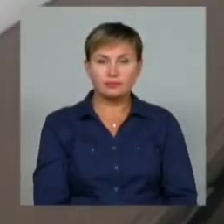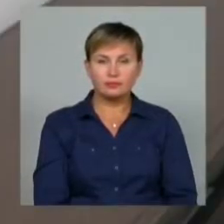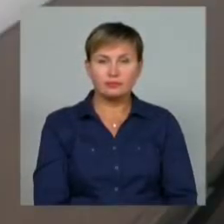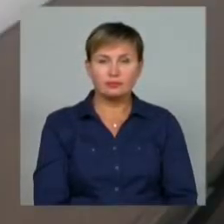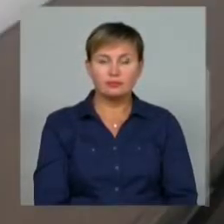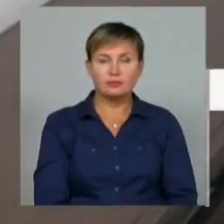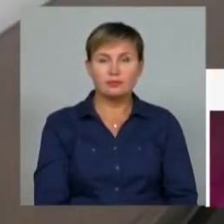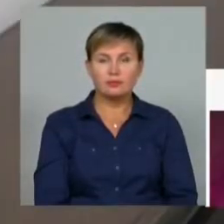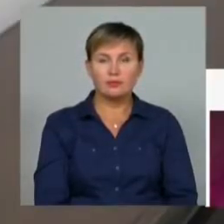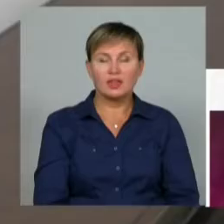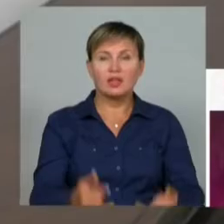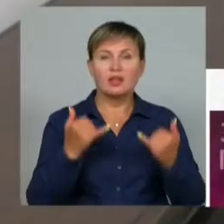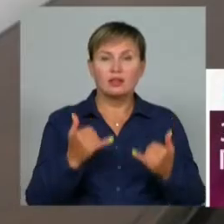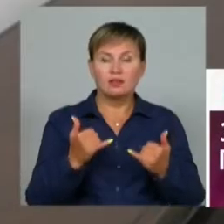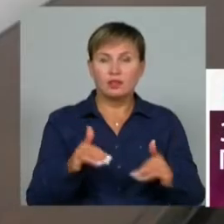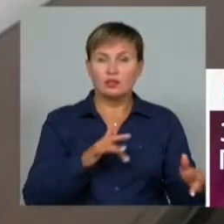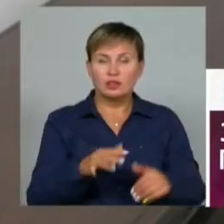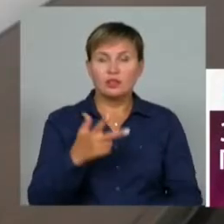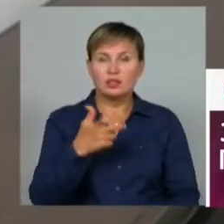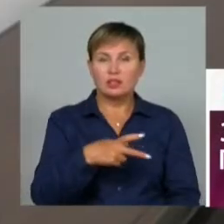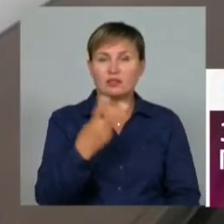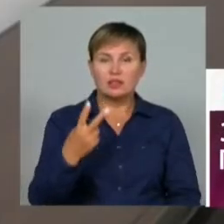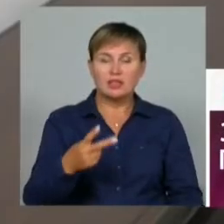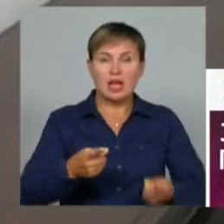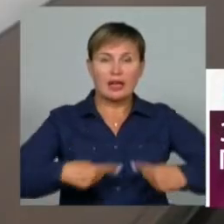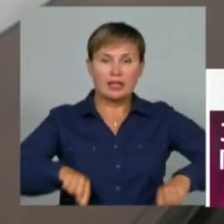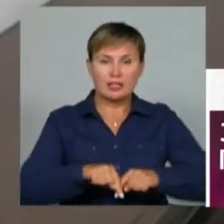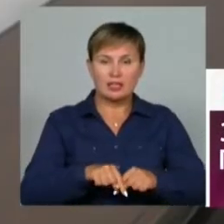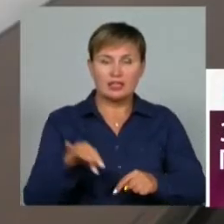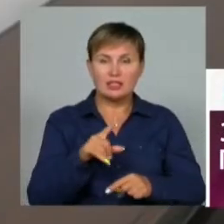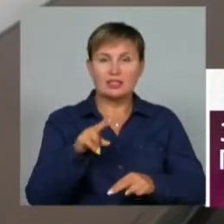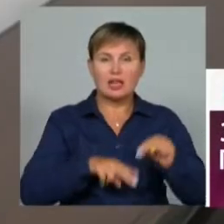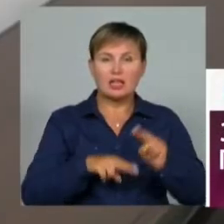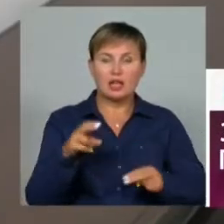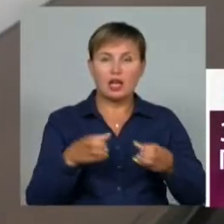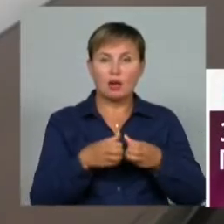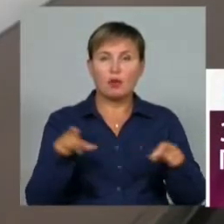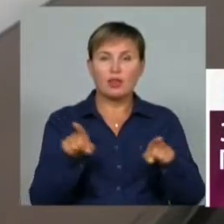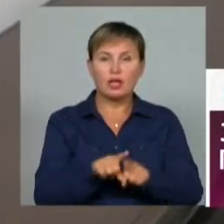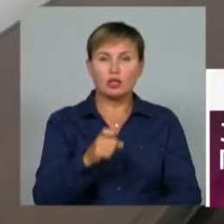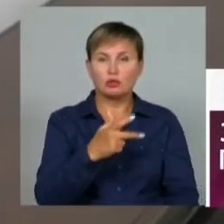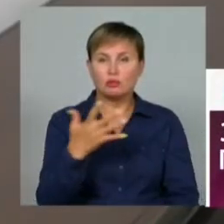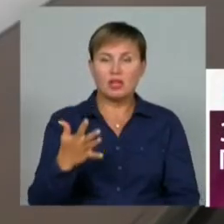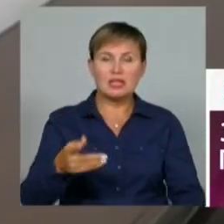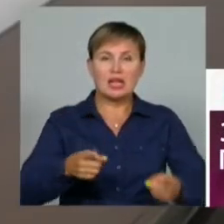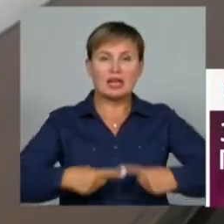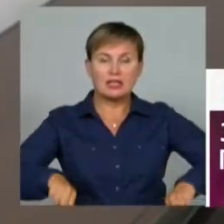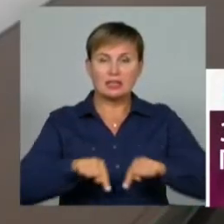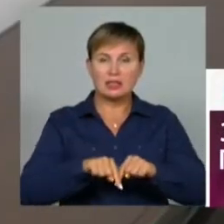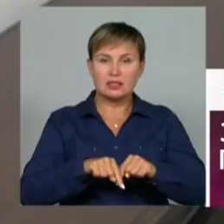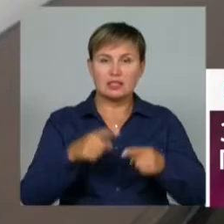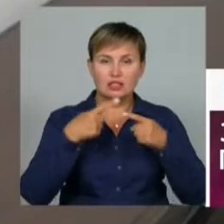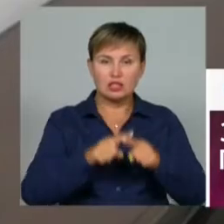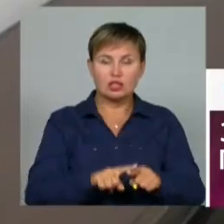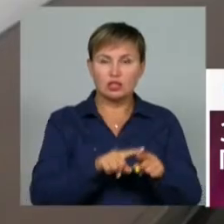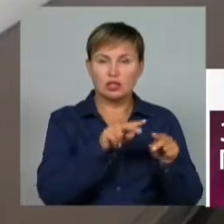Сегодня на объекте строительства задействовано 323 подрядных организаций, то есть строительных компаний, а также 135 организаций